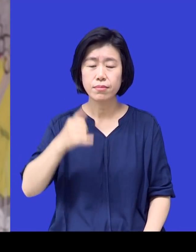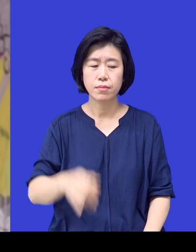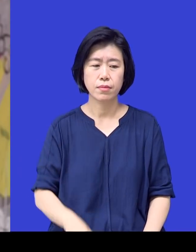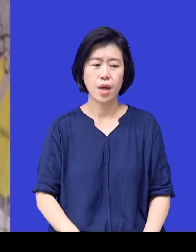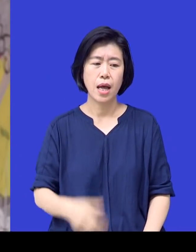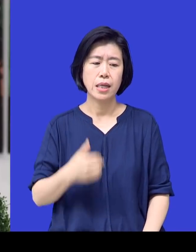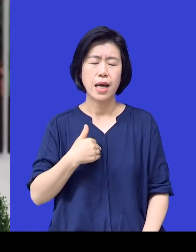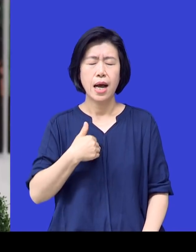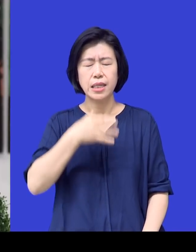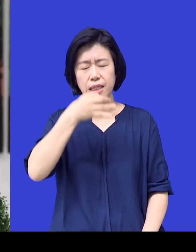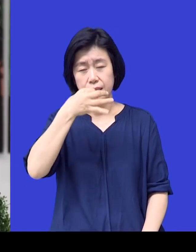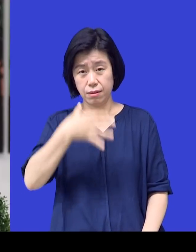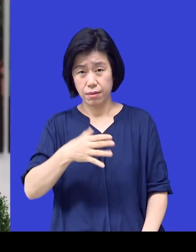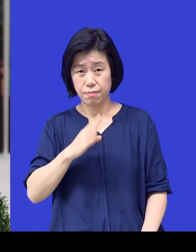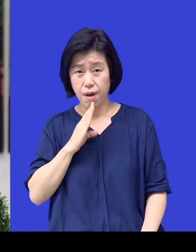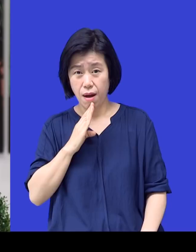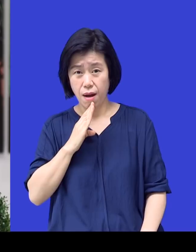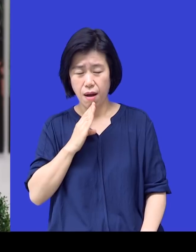더 힘들겠습니까?